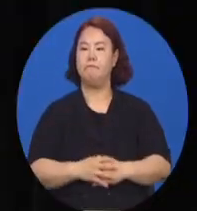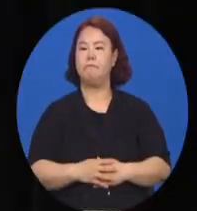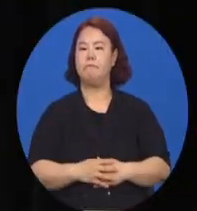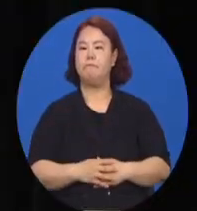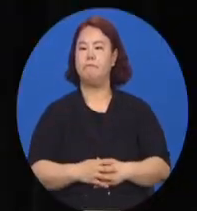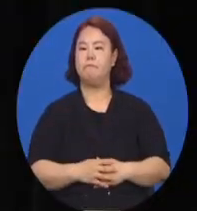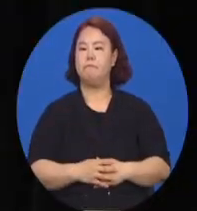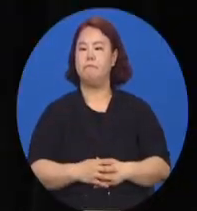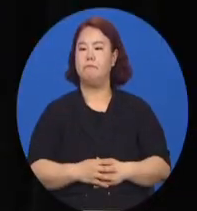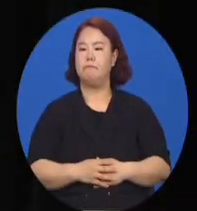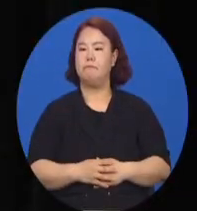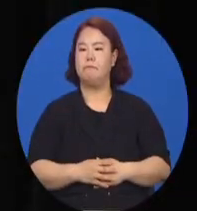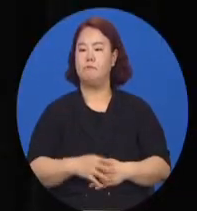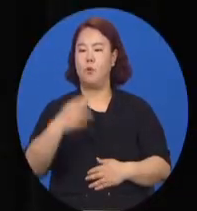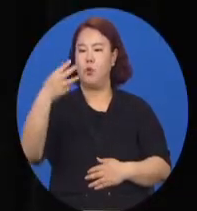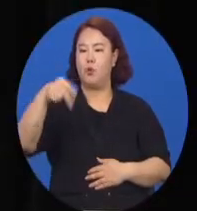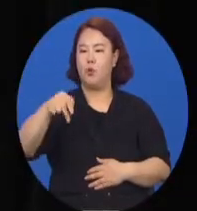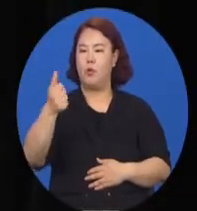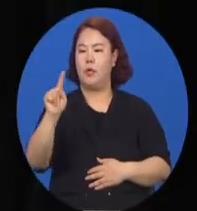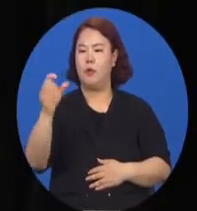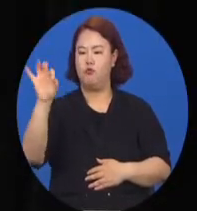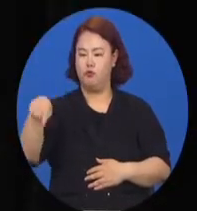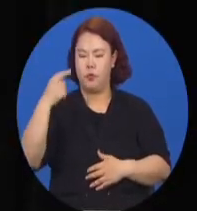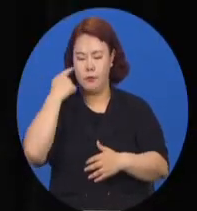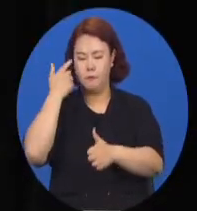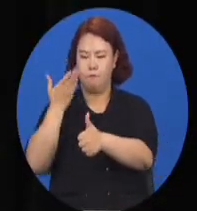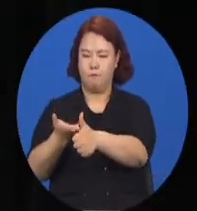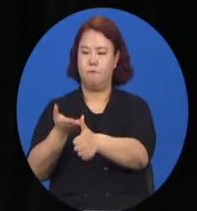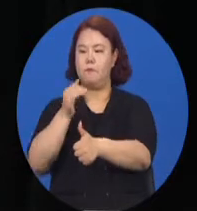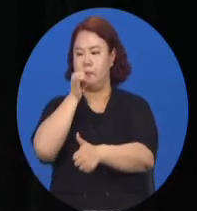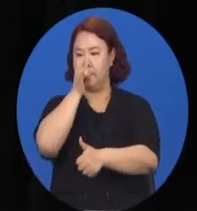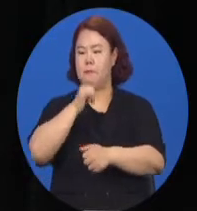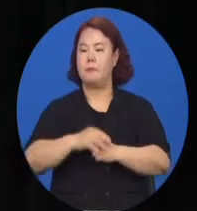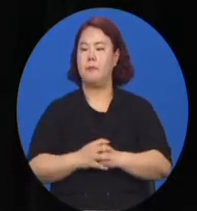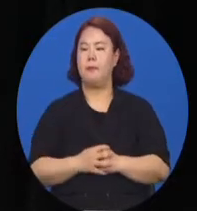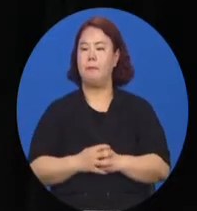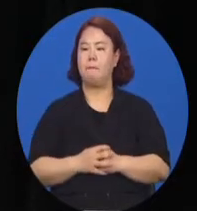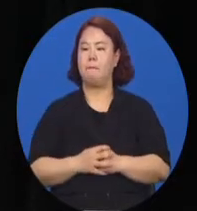주실까요? 네, 유한우 후보께 질문 드리겠습니다. 네.